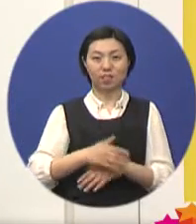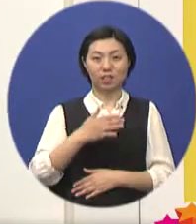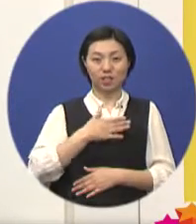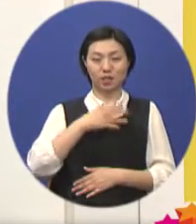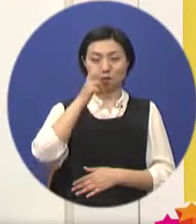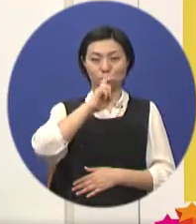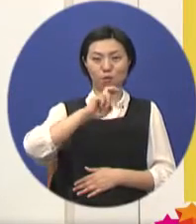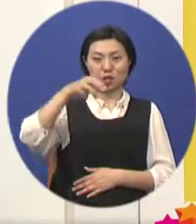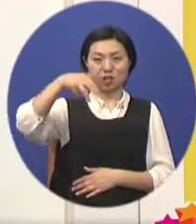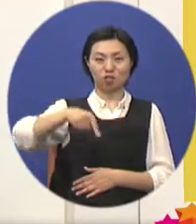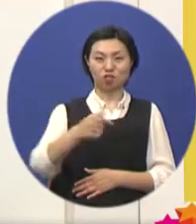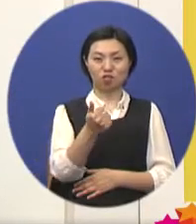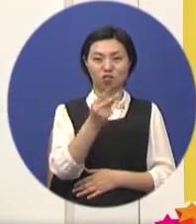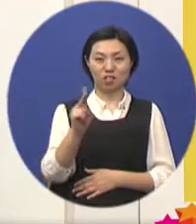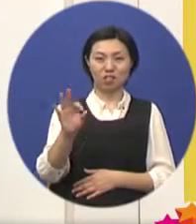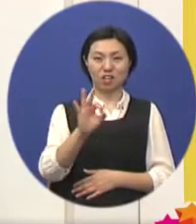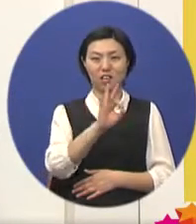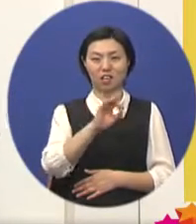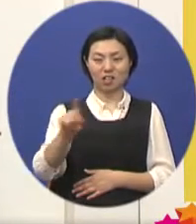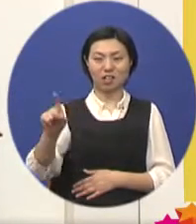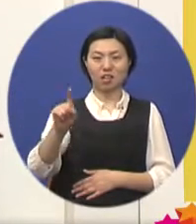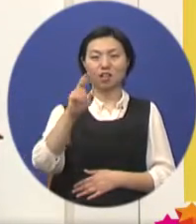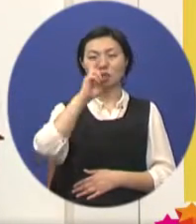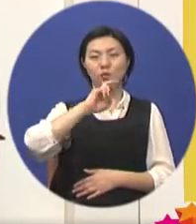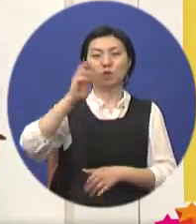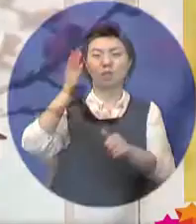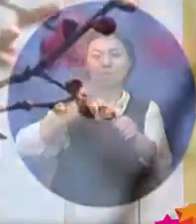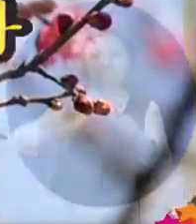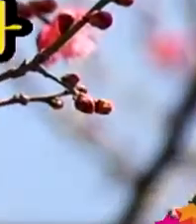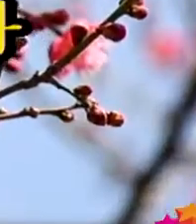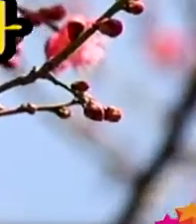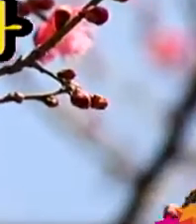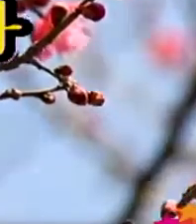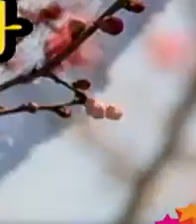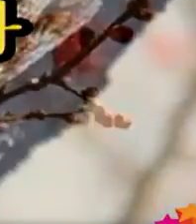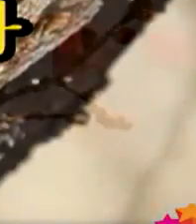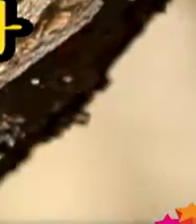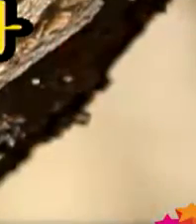노래 춘향아 음악 주세요.